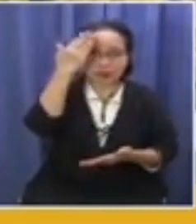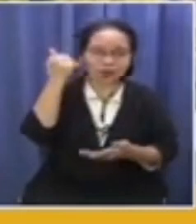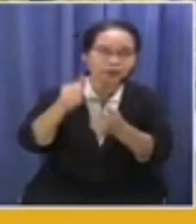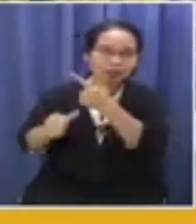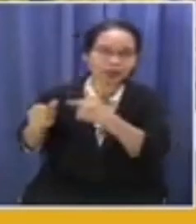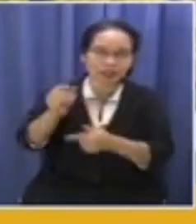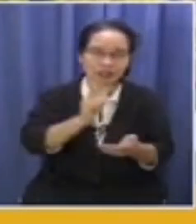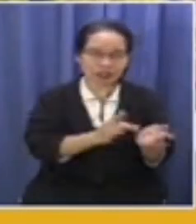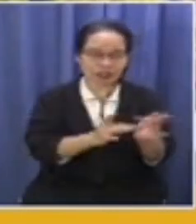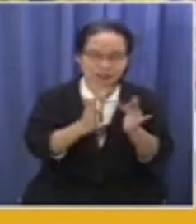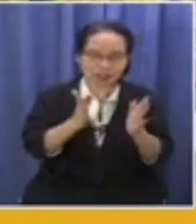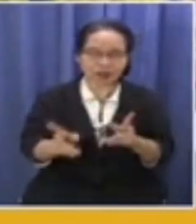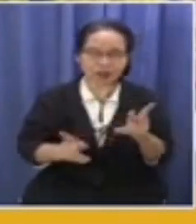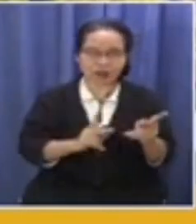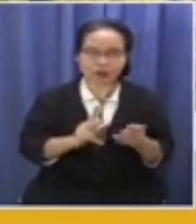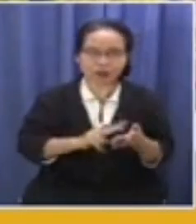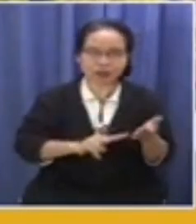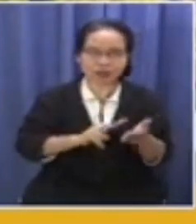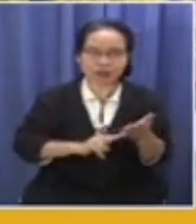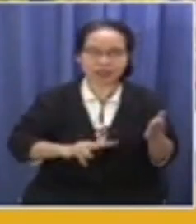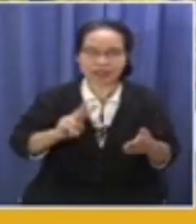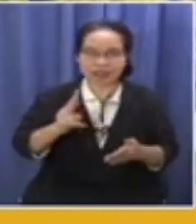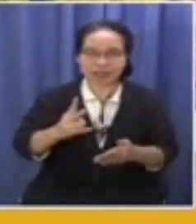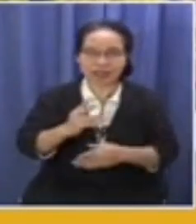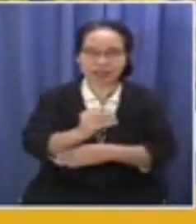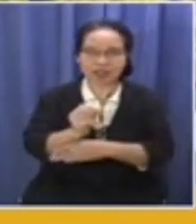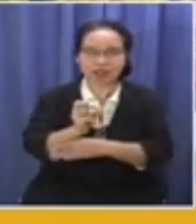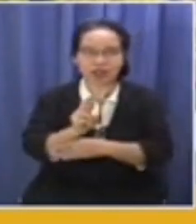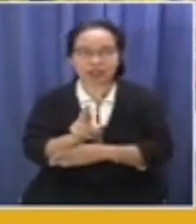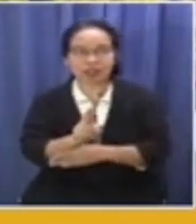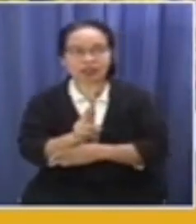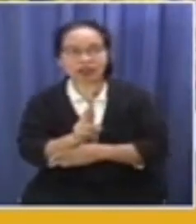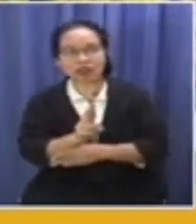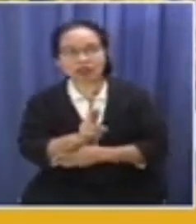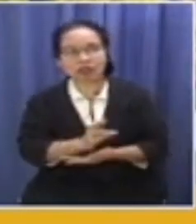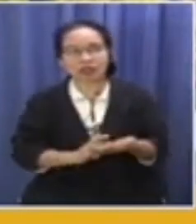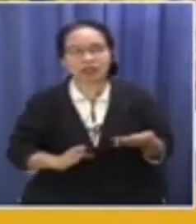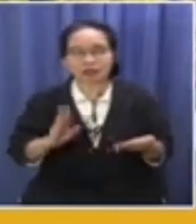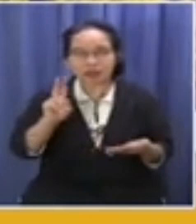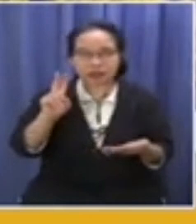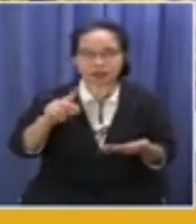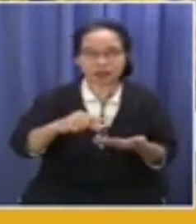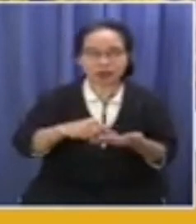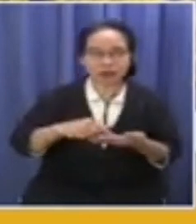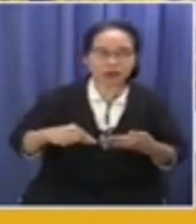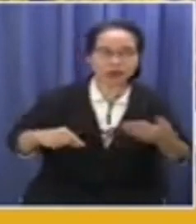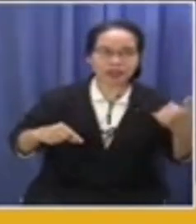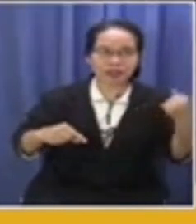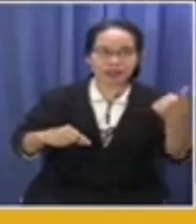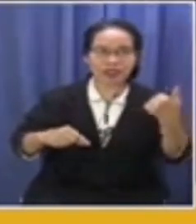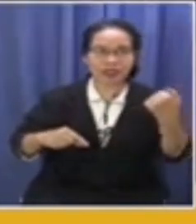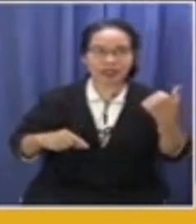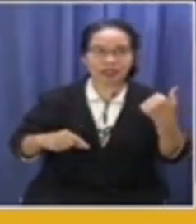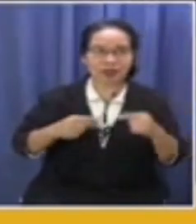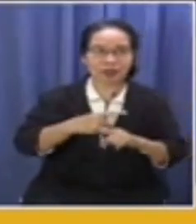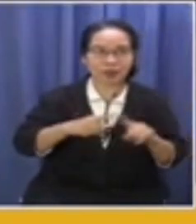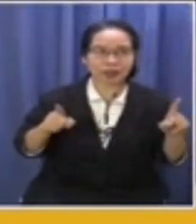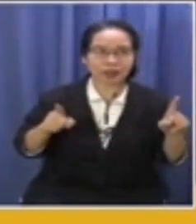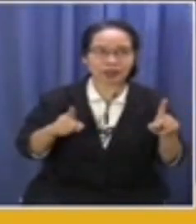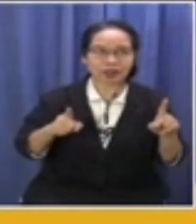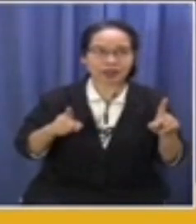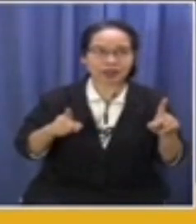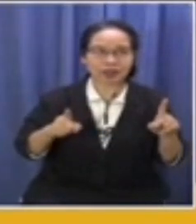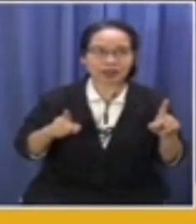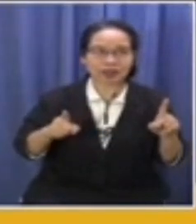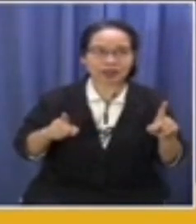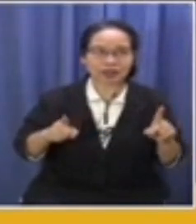unang Kristiyano basahin natin ang ikalawang corinto kapitulo 2o 10 datapwat ang